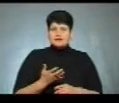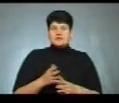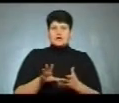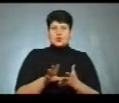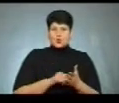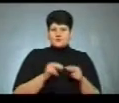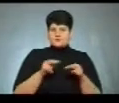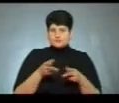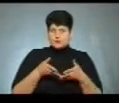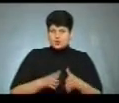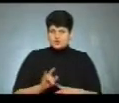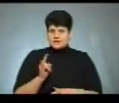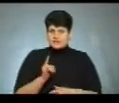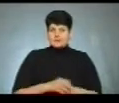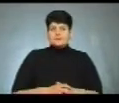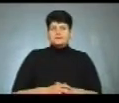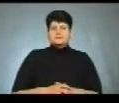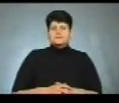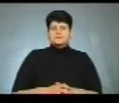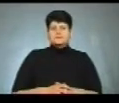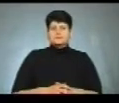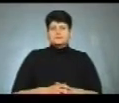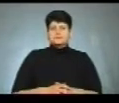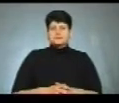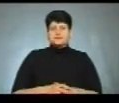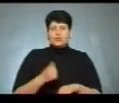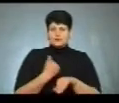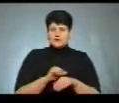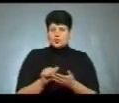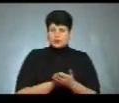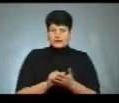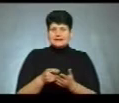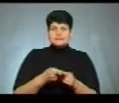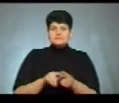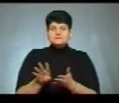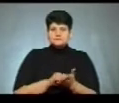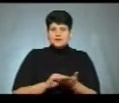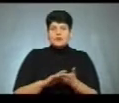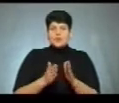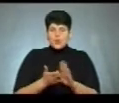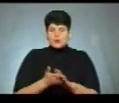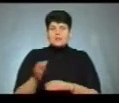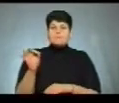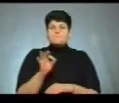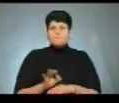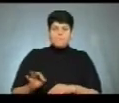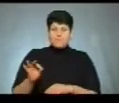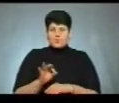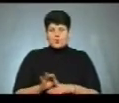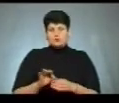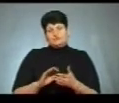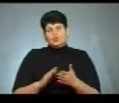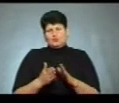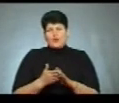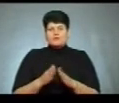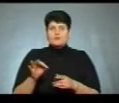про народження дитини. Наступне, це основний документ, це копія угоди про чи договору